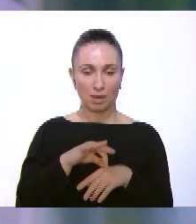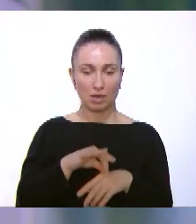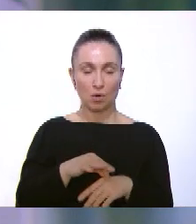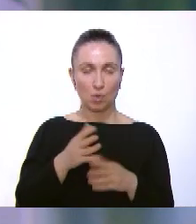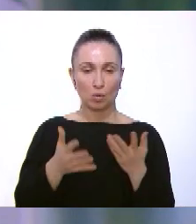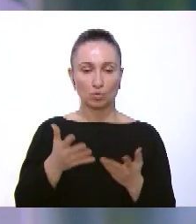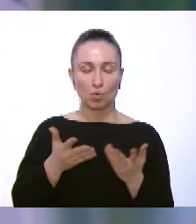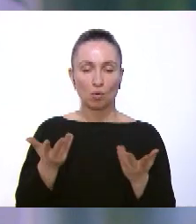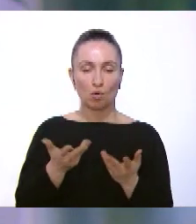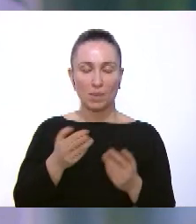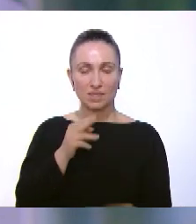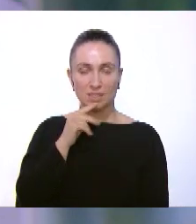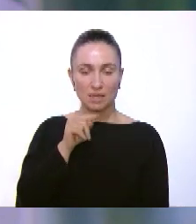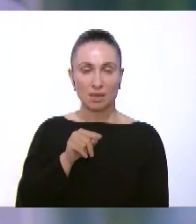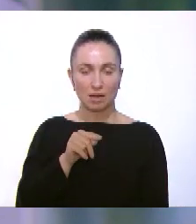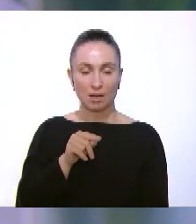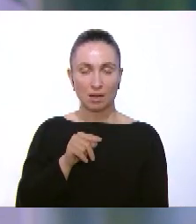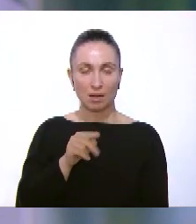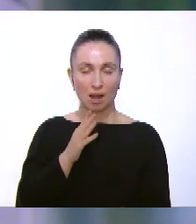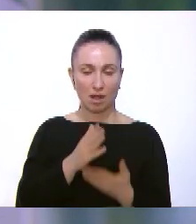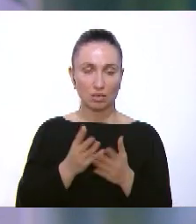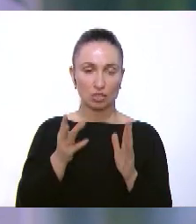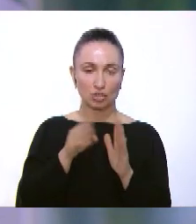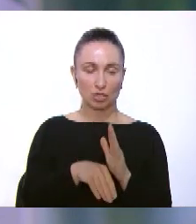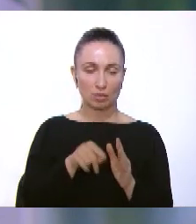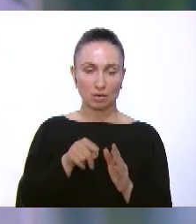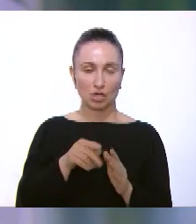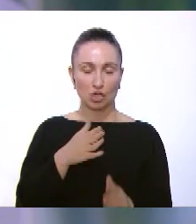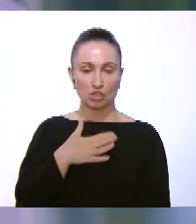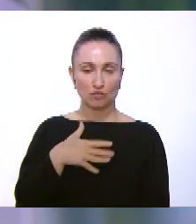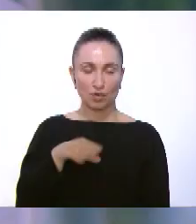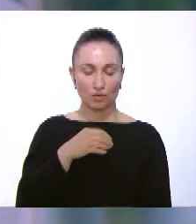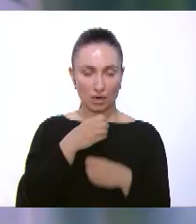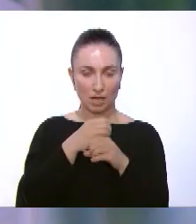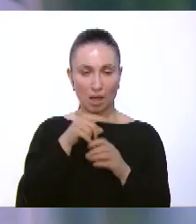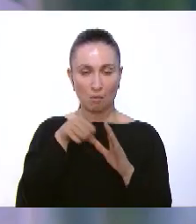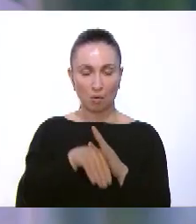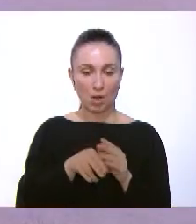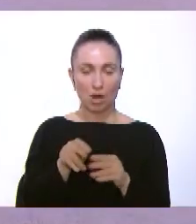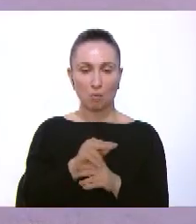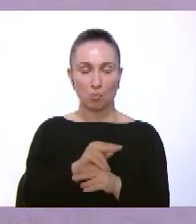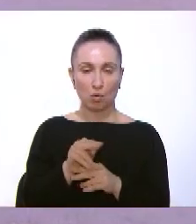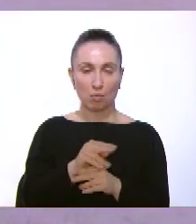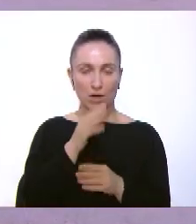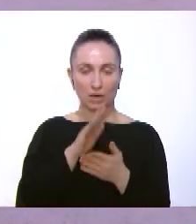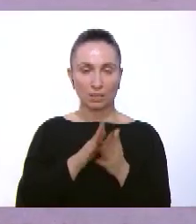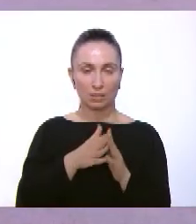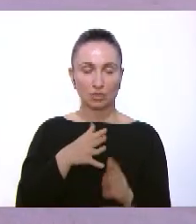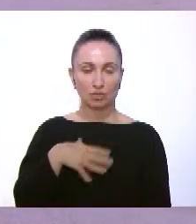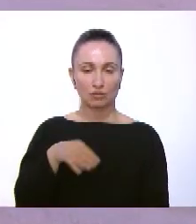თუ რომელიმე წამალი არის ჩართული რეჟიმში, ანუ ჩვენ ლაბორატორიაში მკურნალობის რეჟიმში.